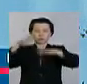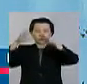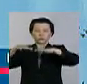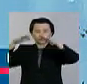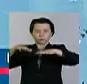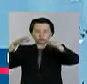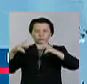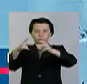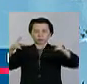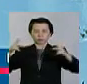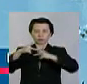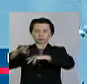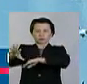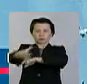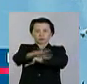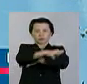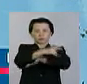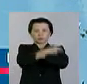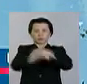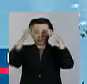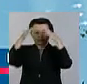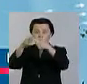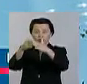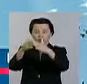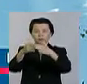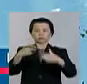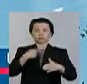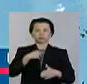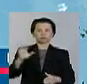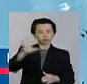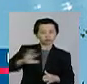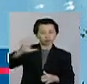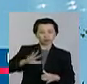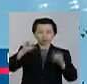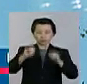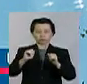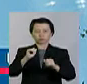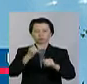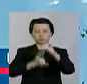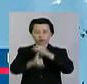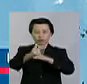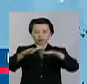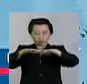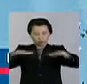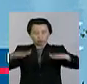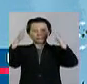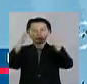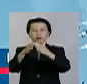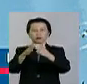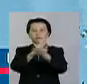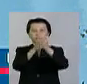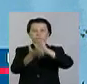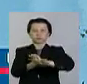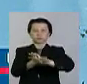sedang berlaku di kawasan perairan negeri Pahang, di mana kami jangkakan juga ianya turut memasuki daratan negeri Pahang dan